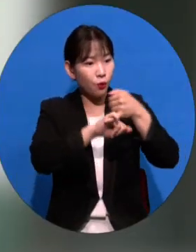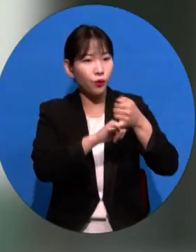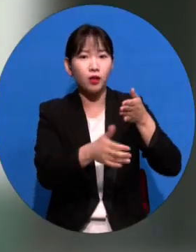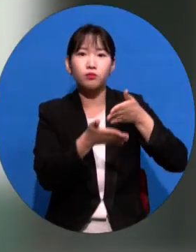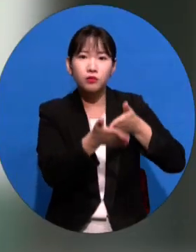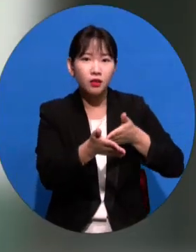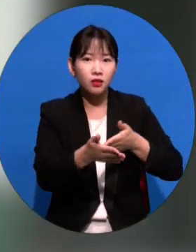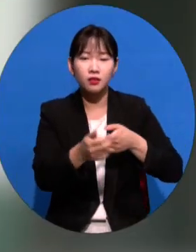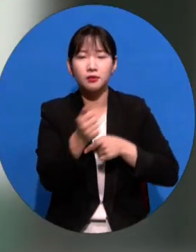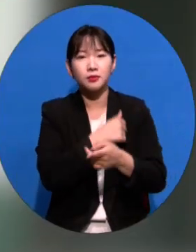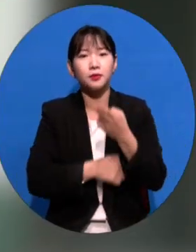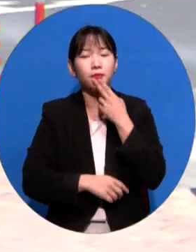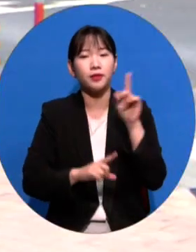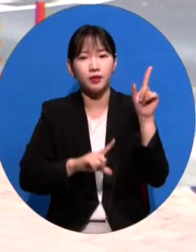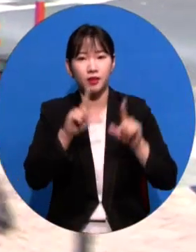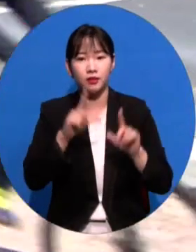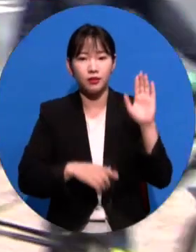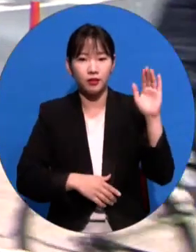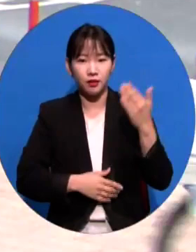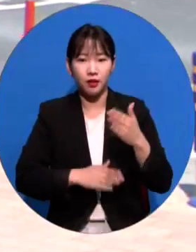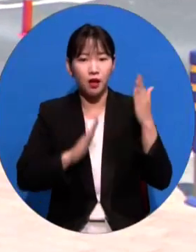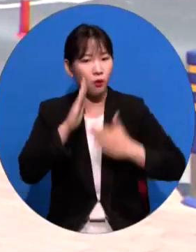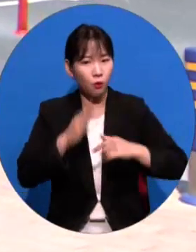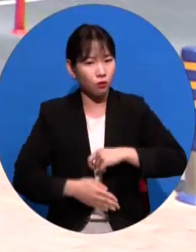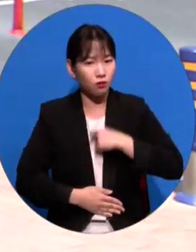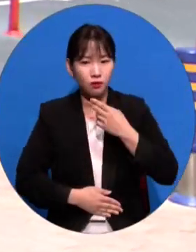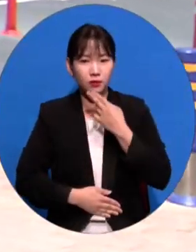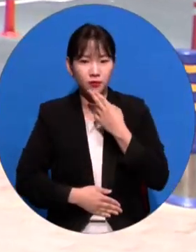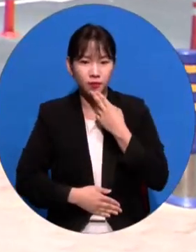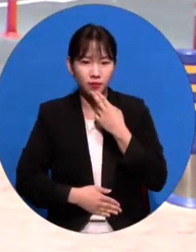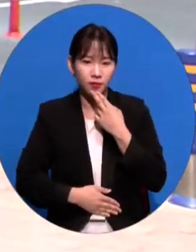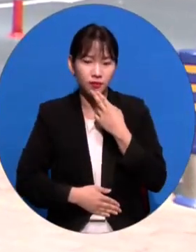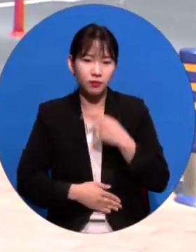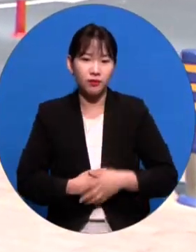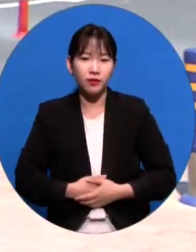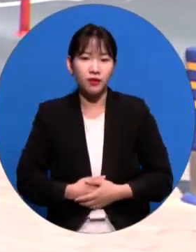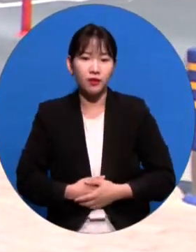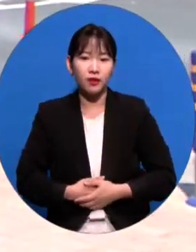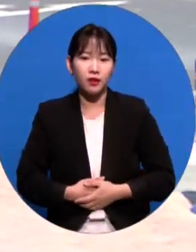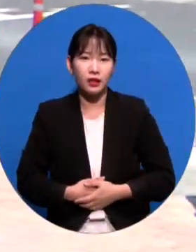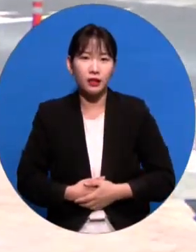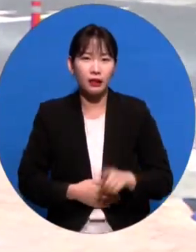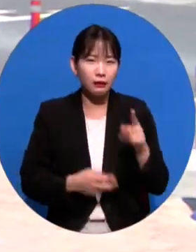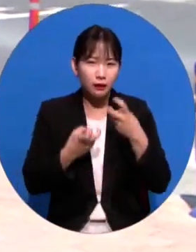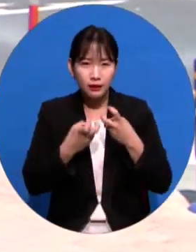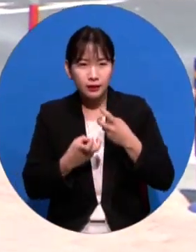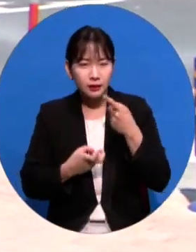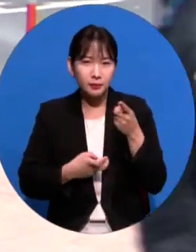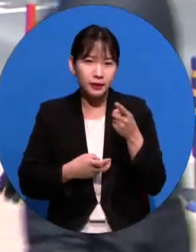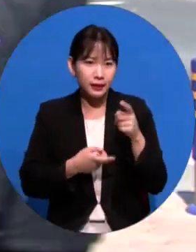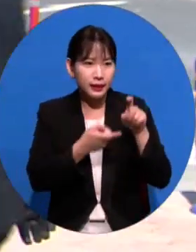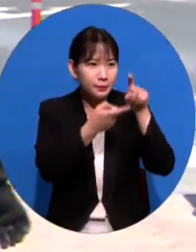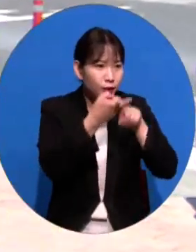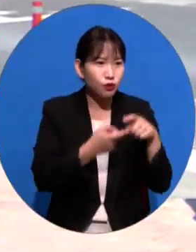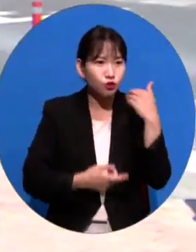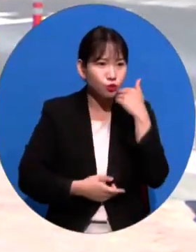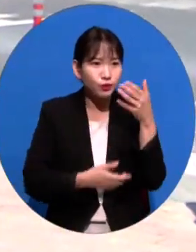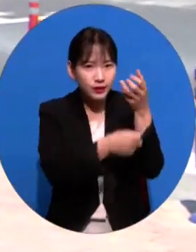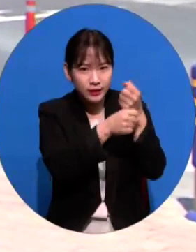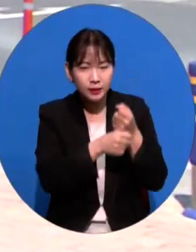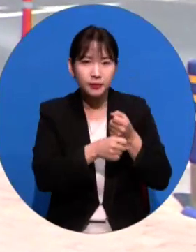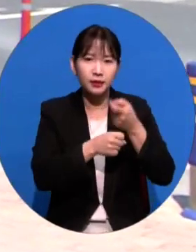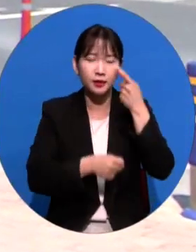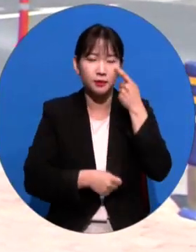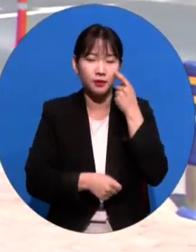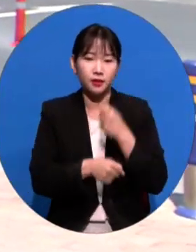무의미한 상황입니다 공정 아내가 저는 못한 같아라 그렇지 어떻게 해서 그냥 연줄 어떻게 잡았고 하러